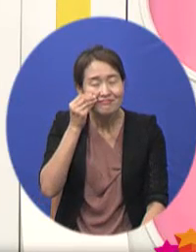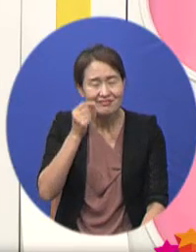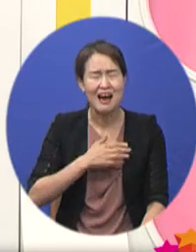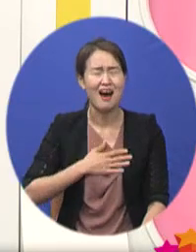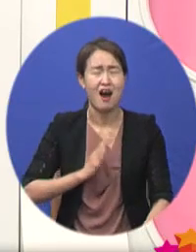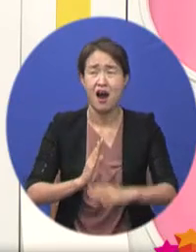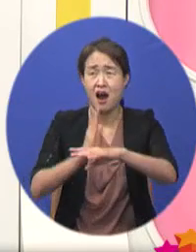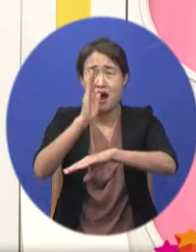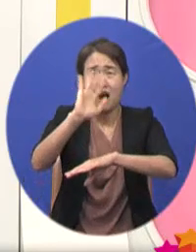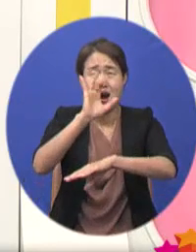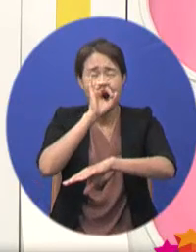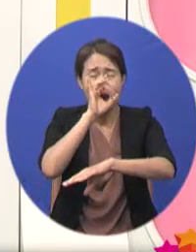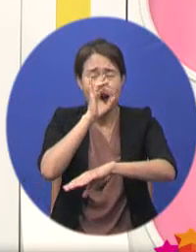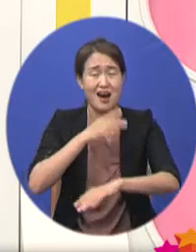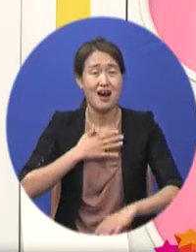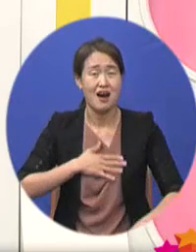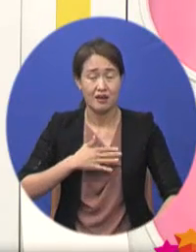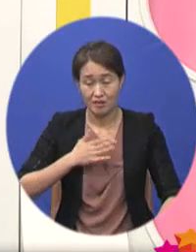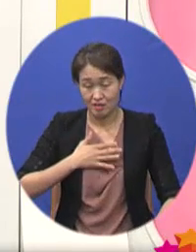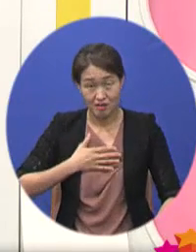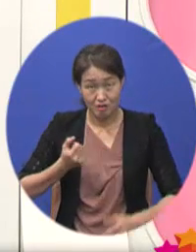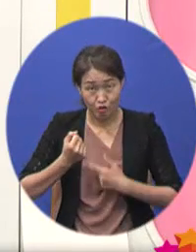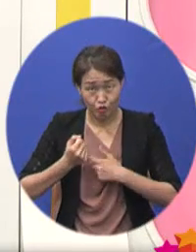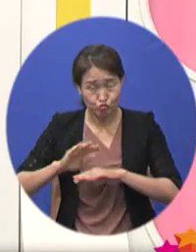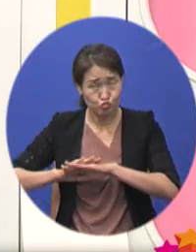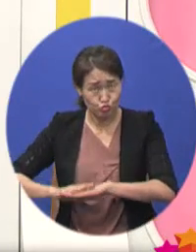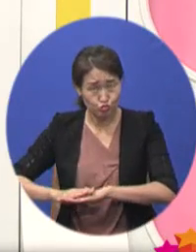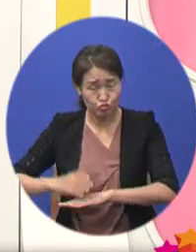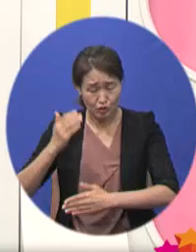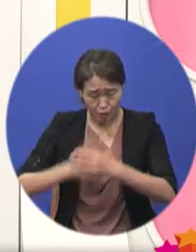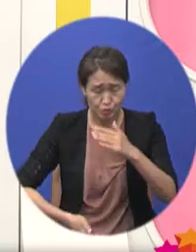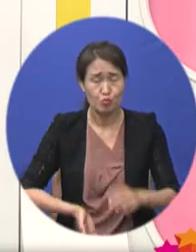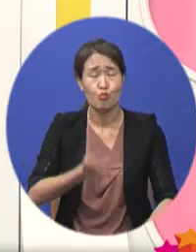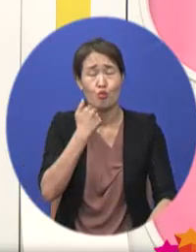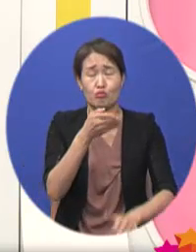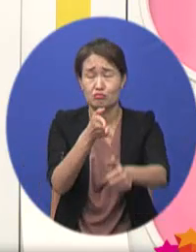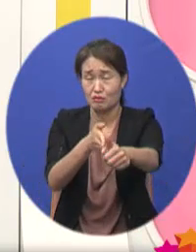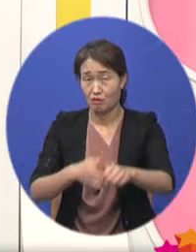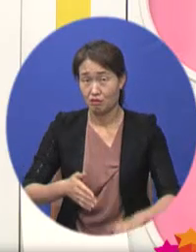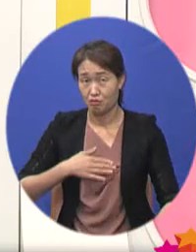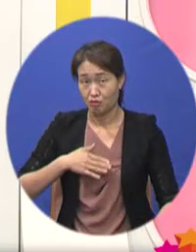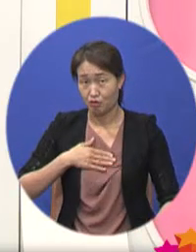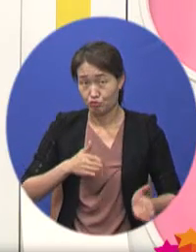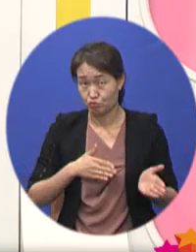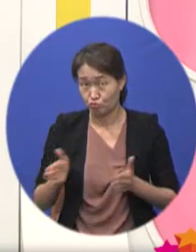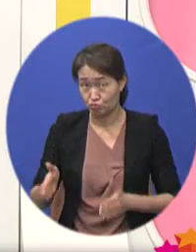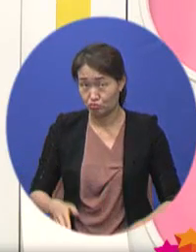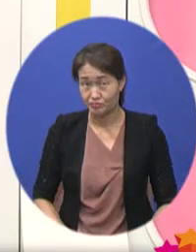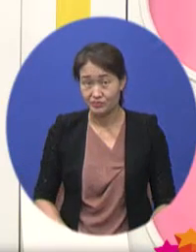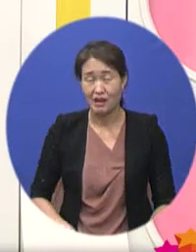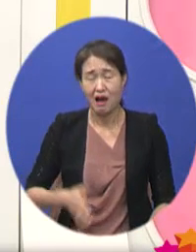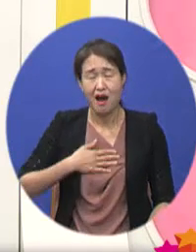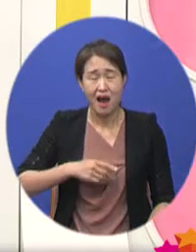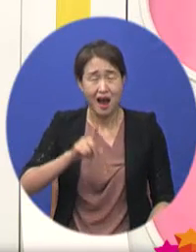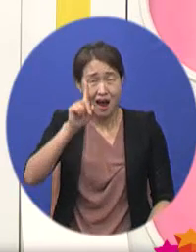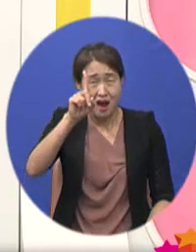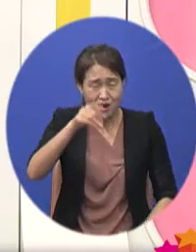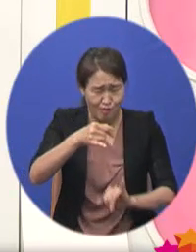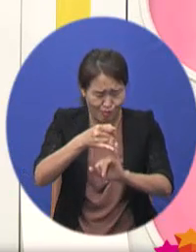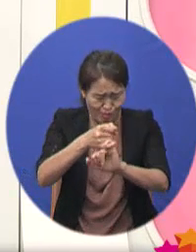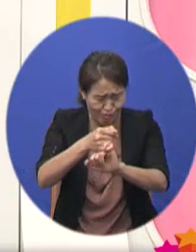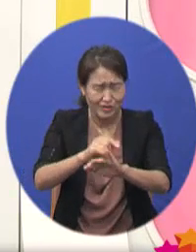안 되죠. 네, 많이 드시면 안 되고 내 건 남겨놓고 네. 그 드셔야 됩니다. 네, 꼭 한 병 남겨놔야죠. 예, 한